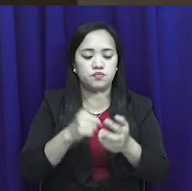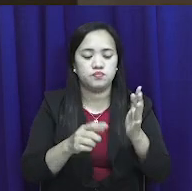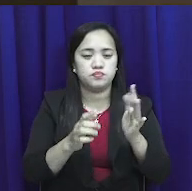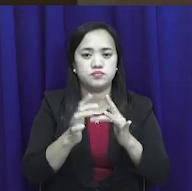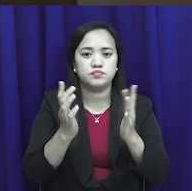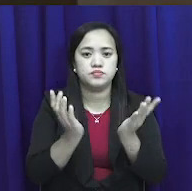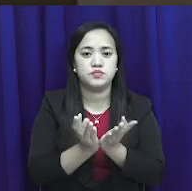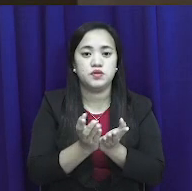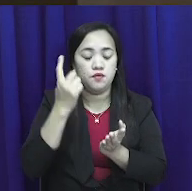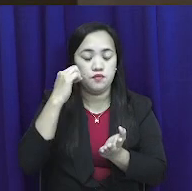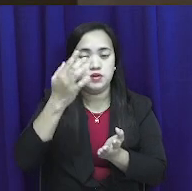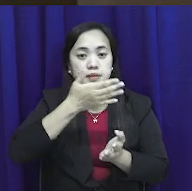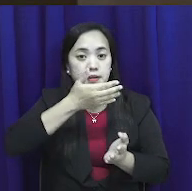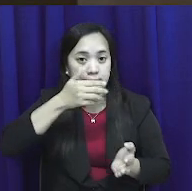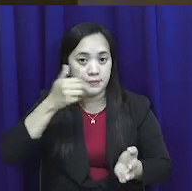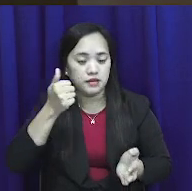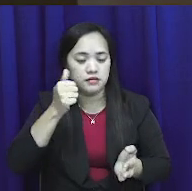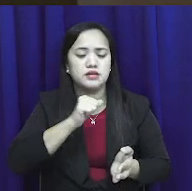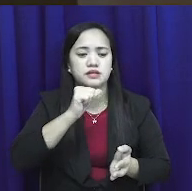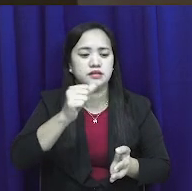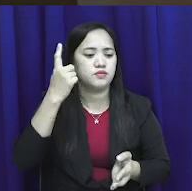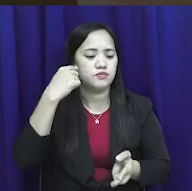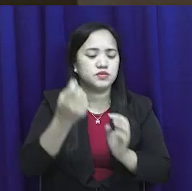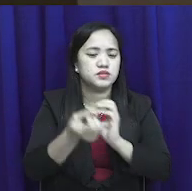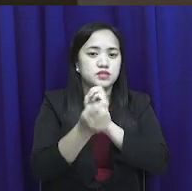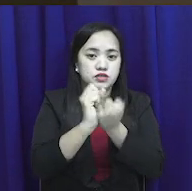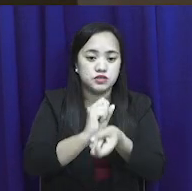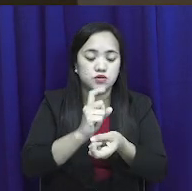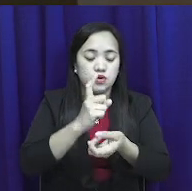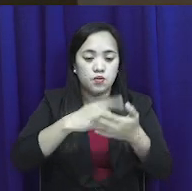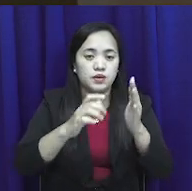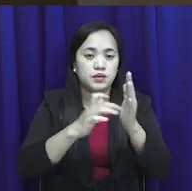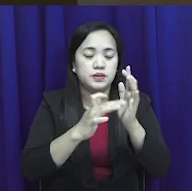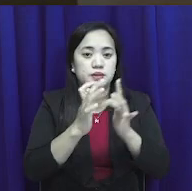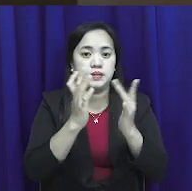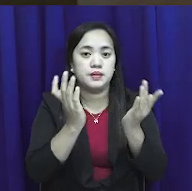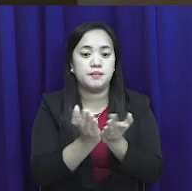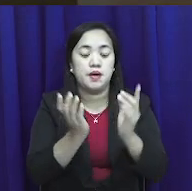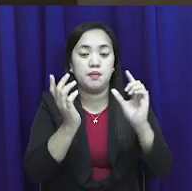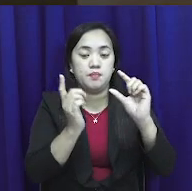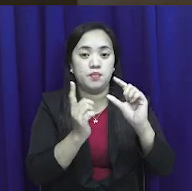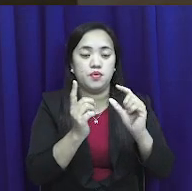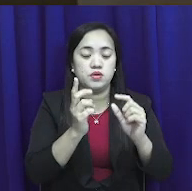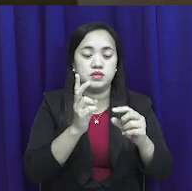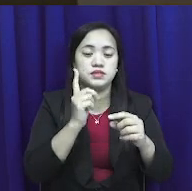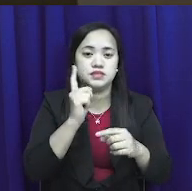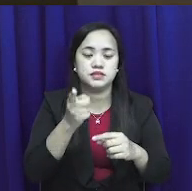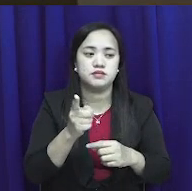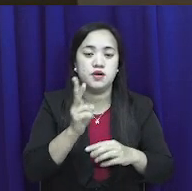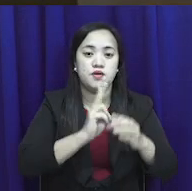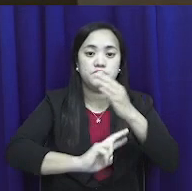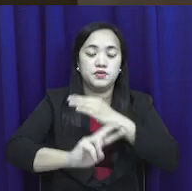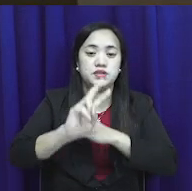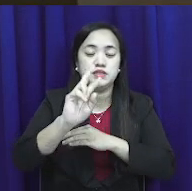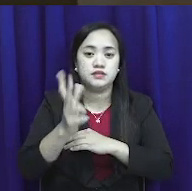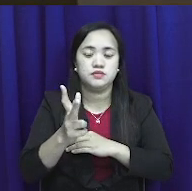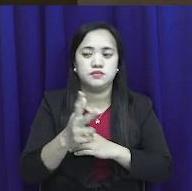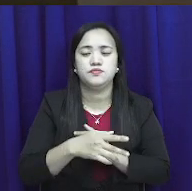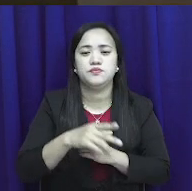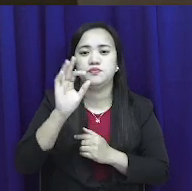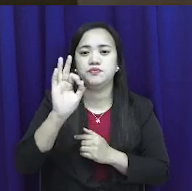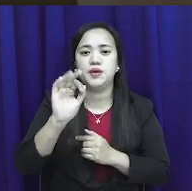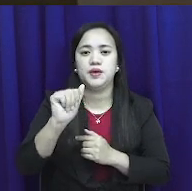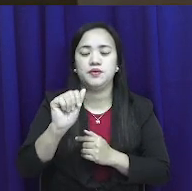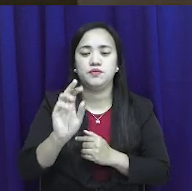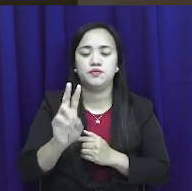Hindi Oh punta ka na lang dito sa verse 30 para matapos ang usapan O verse 30 lang favor is deceitful